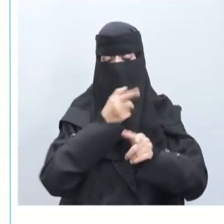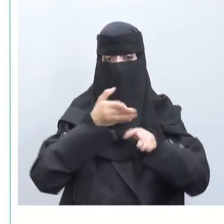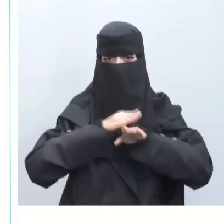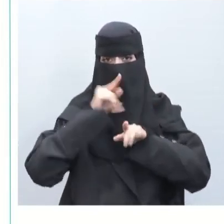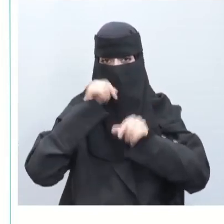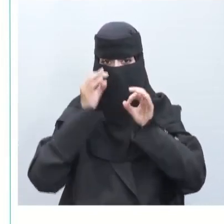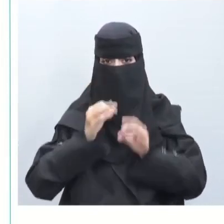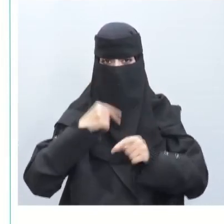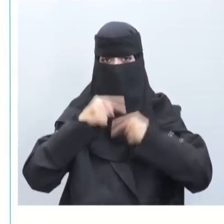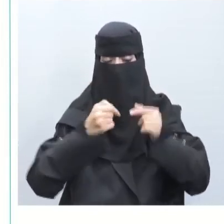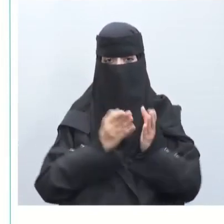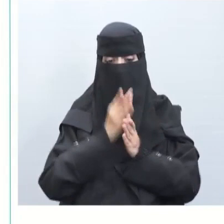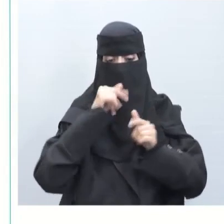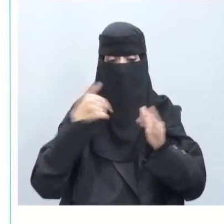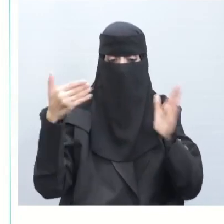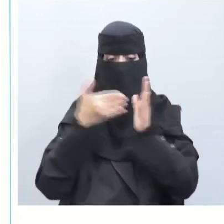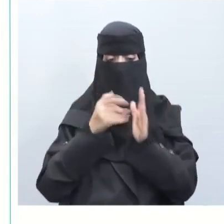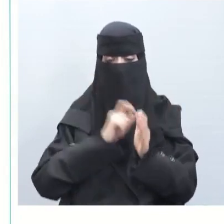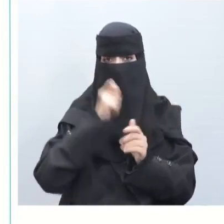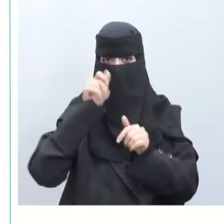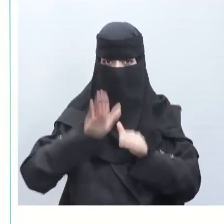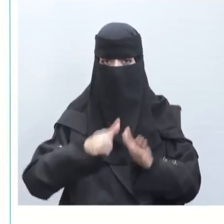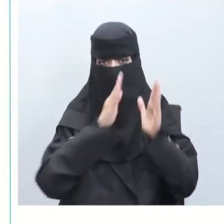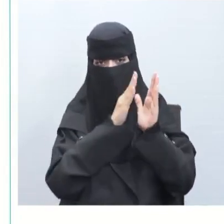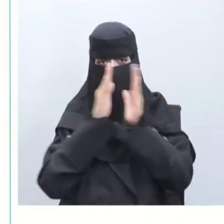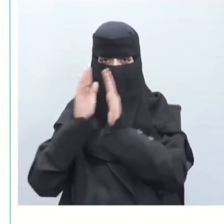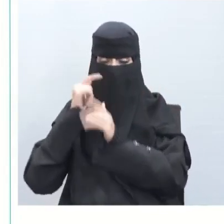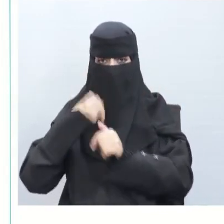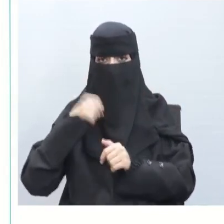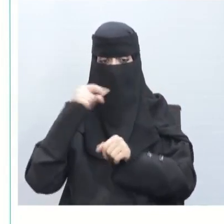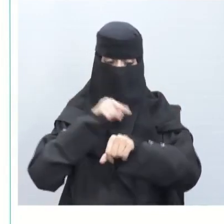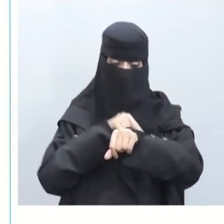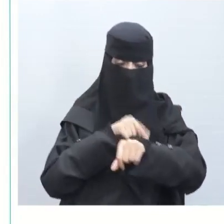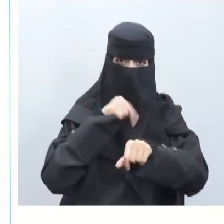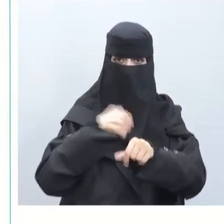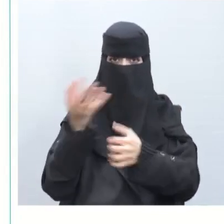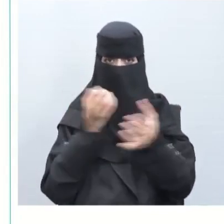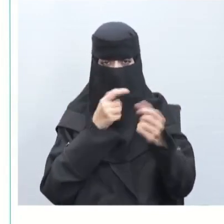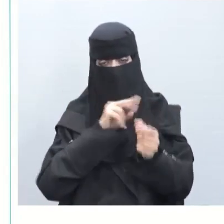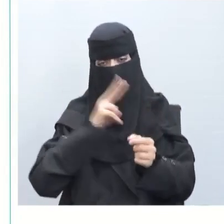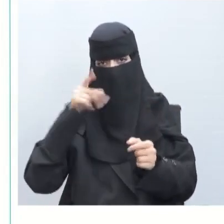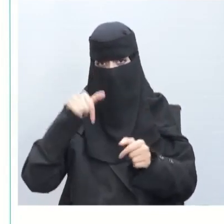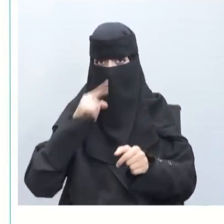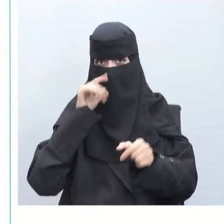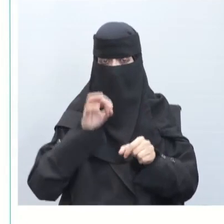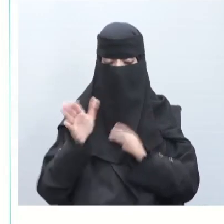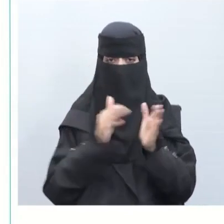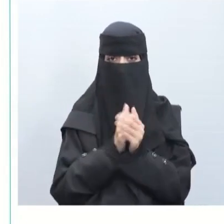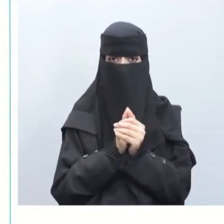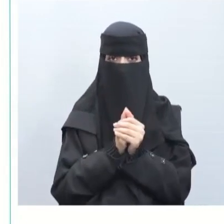على استدامه الفعاليه واخيرا ذكرنا توفر الموارد مثلا من وقت من مواد من غيره